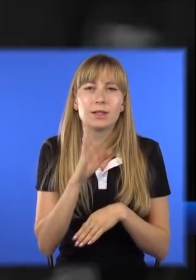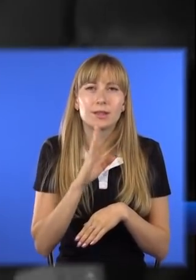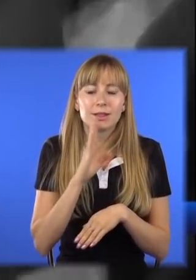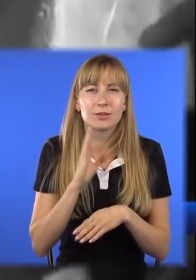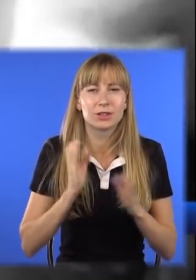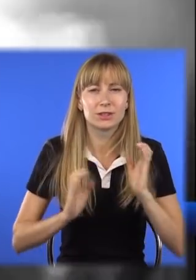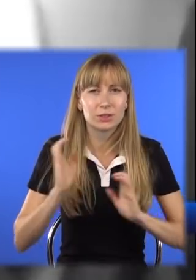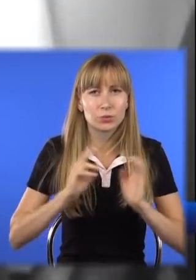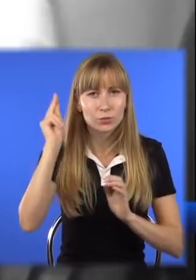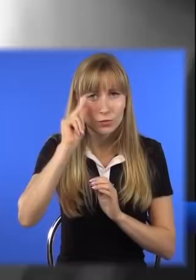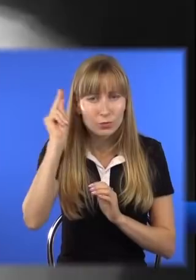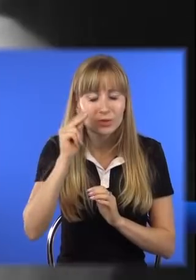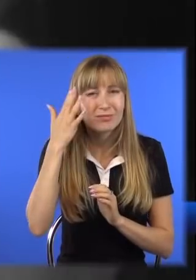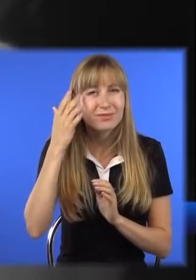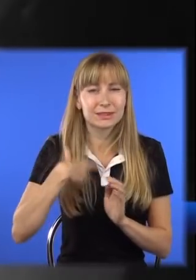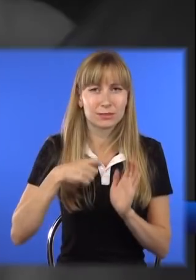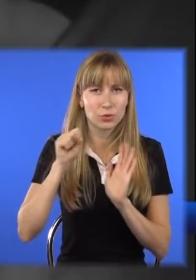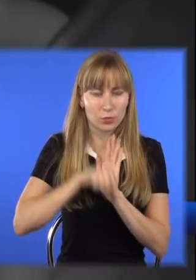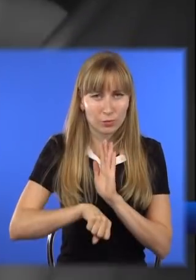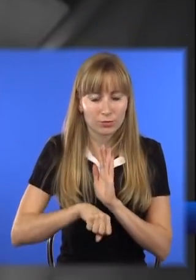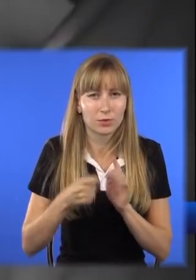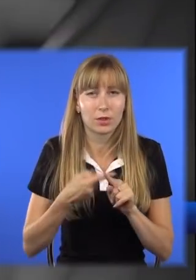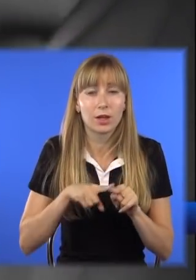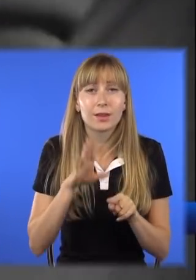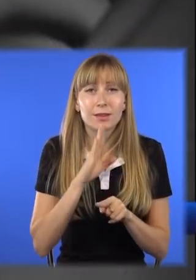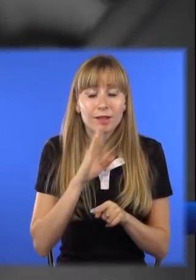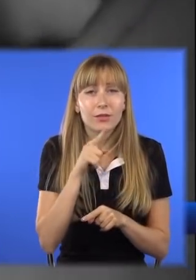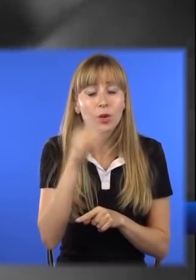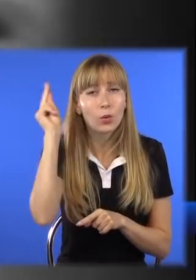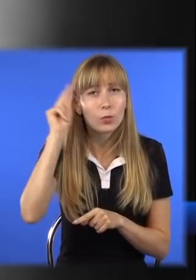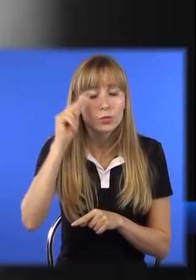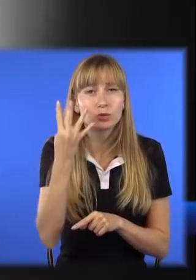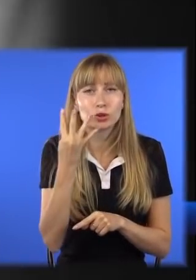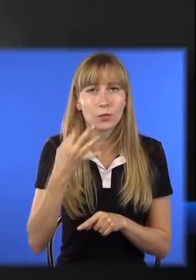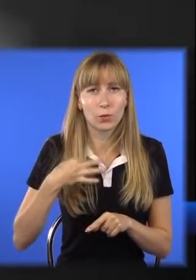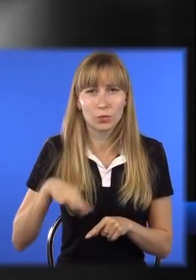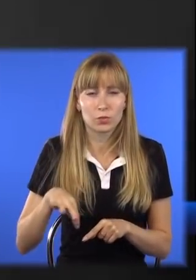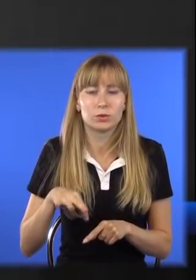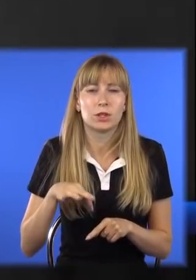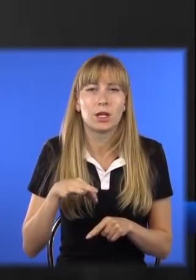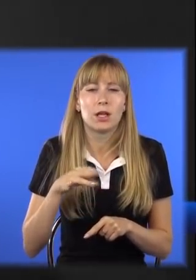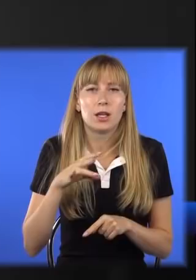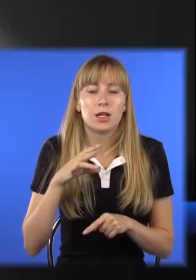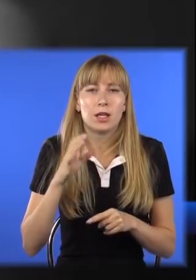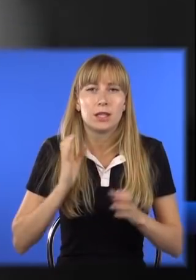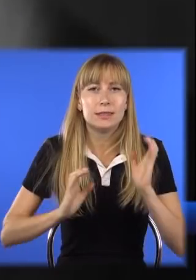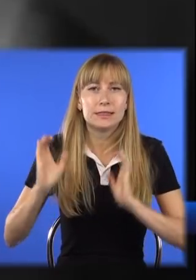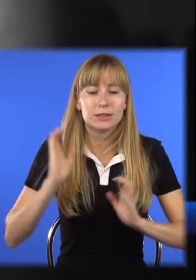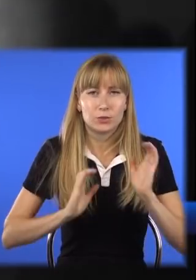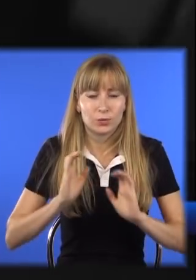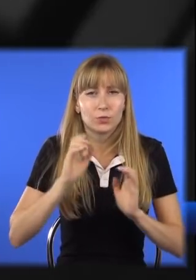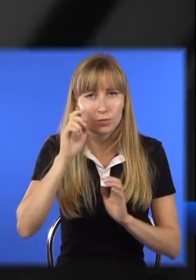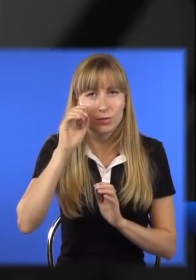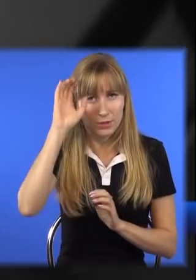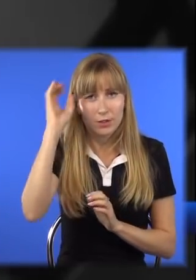Мешканка Алжиру вчилася на 4-му курсі Криворізького національного університету. Інцидент трапився у гуртожитку на вулиці Героїв